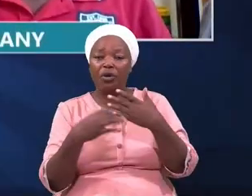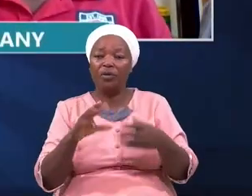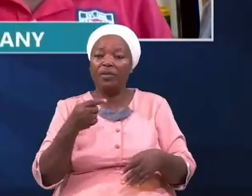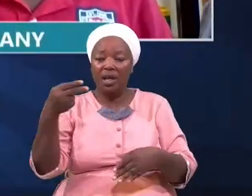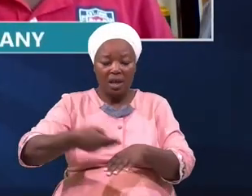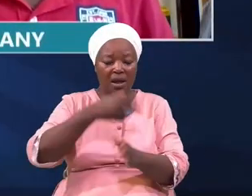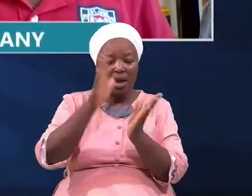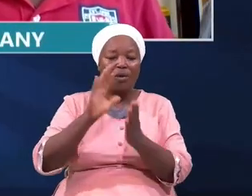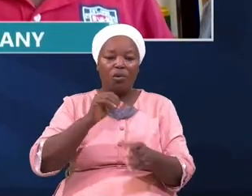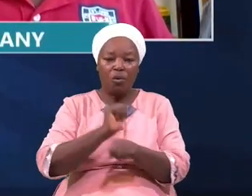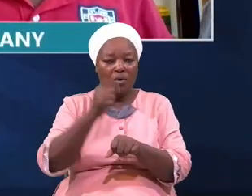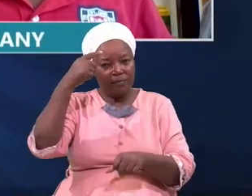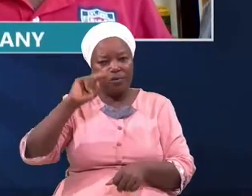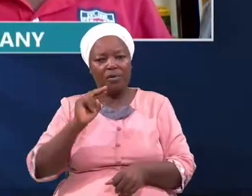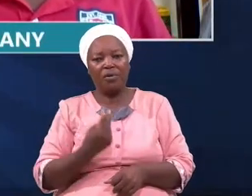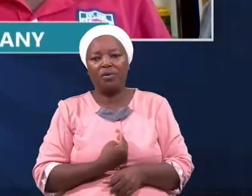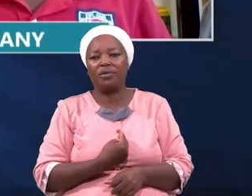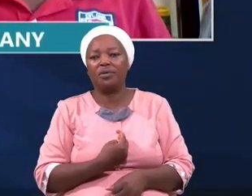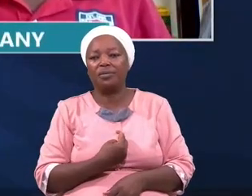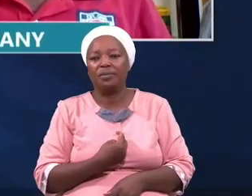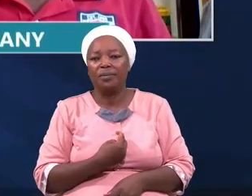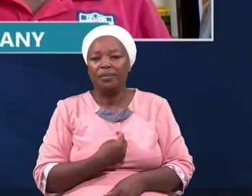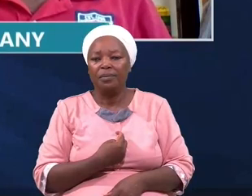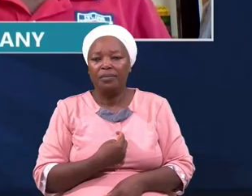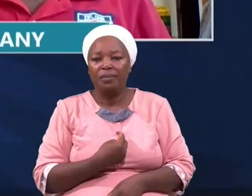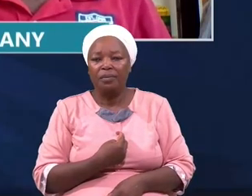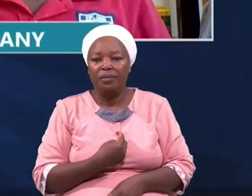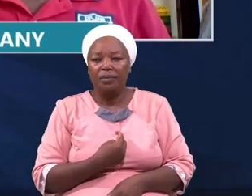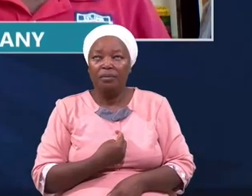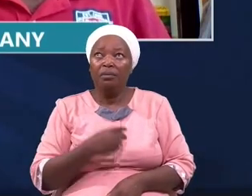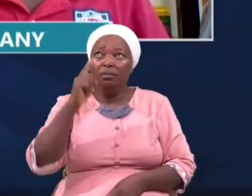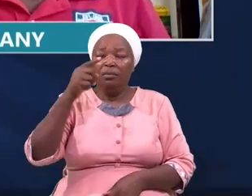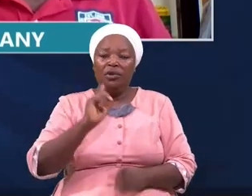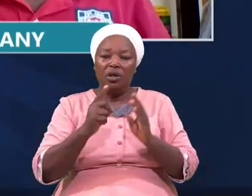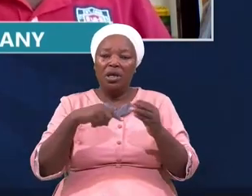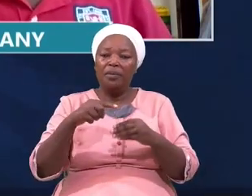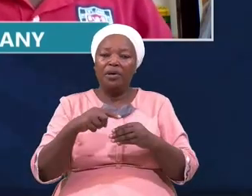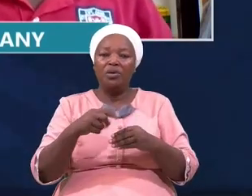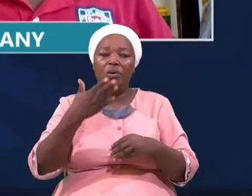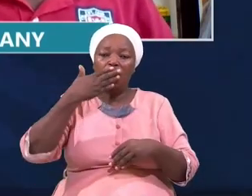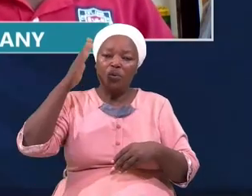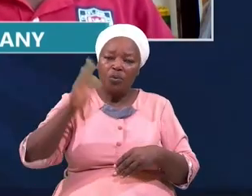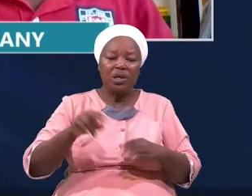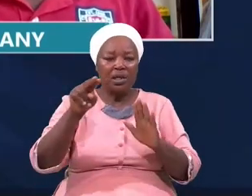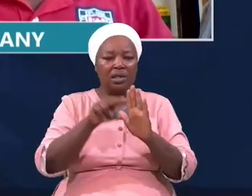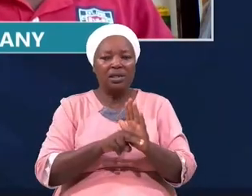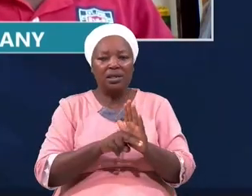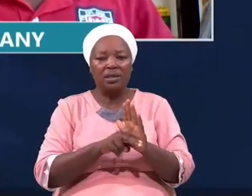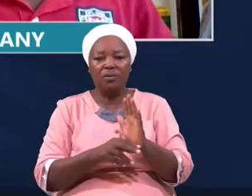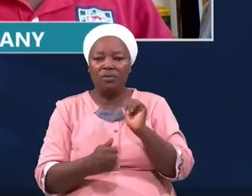Nous devons ôter le levain afin que le sang de l'agneau ne soit appliqué sur nous. Il a parlé de la méchanceté.